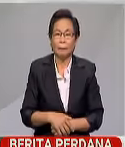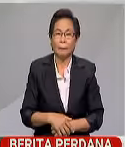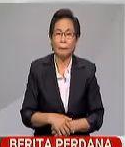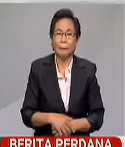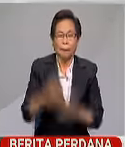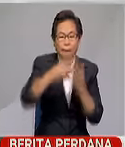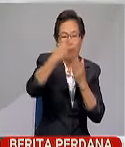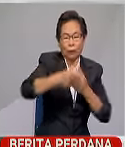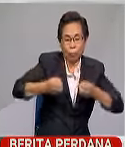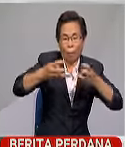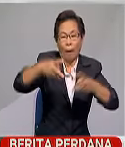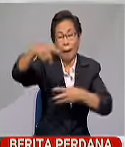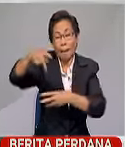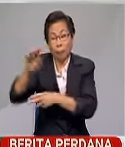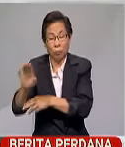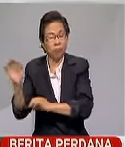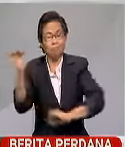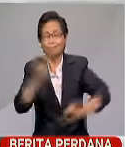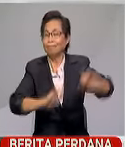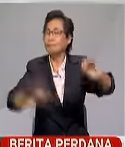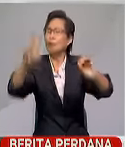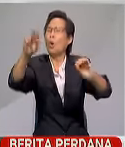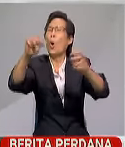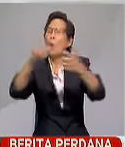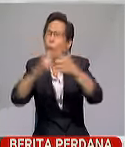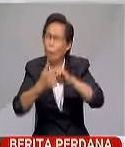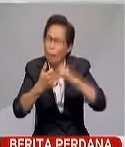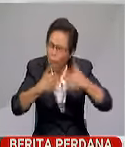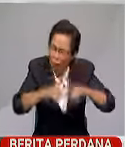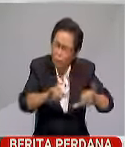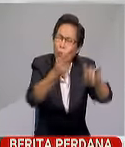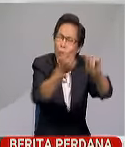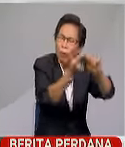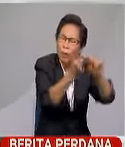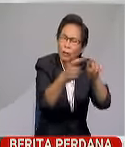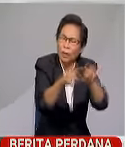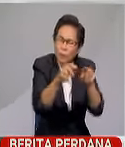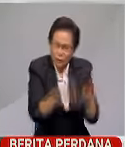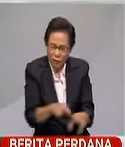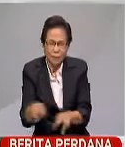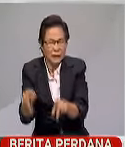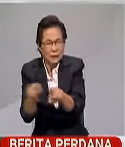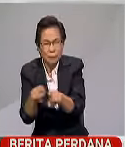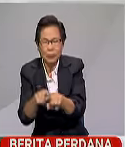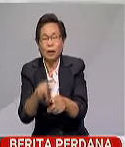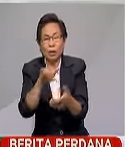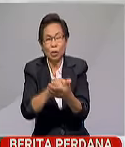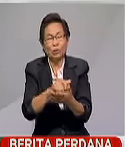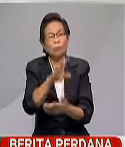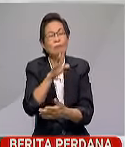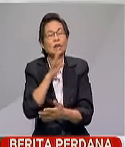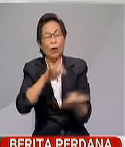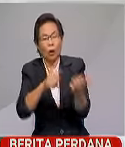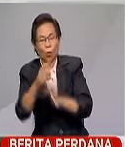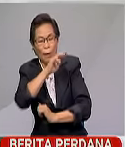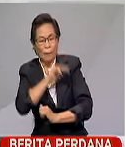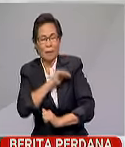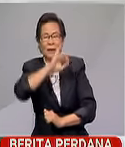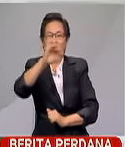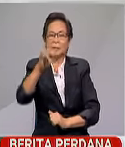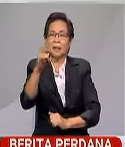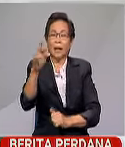Projek Lebuh Raya Pen Borneo tiada masalah dan masih diteruskan seperti yang dirancangkan. Perkara ini ditegaskan Menteri Kerja Raya